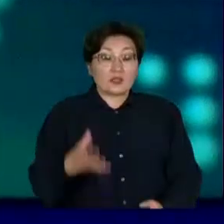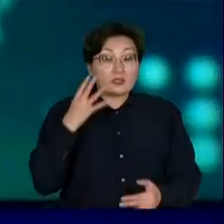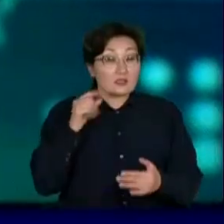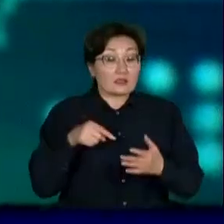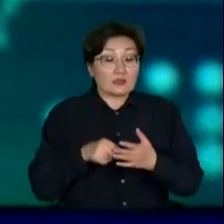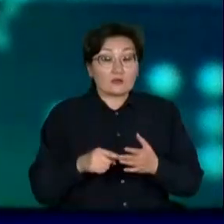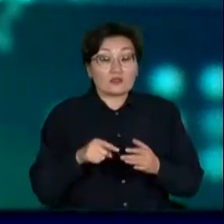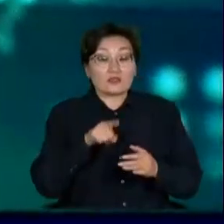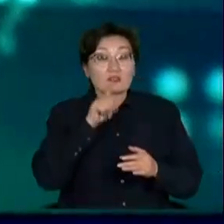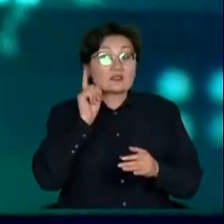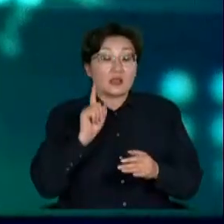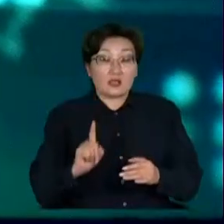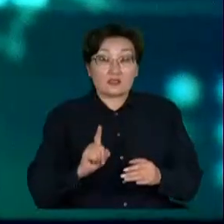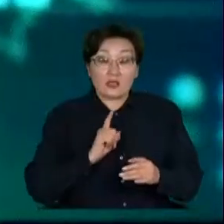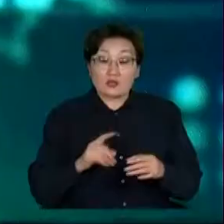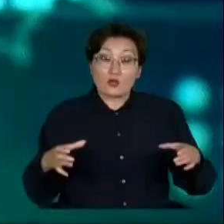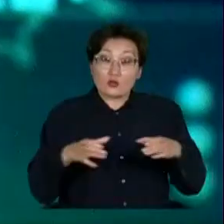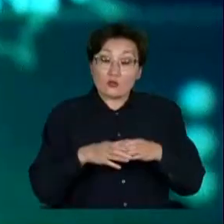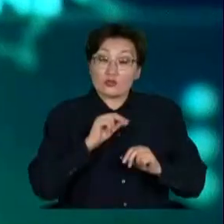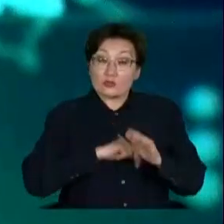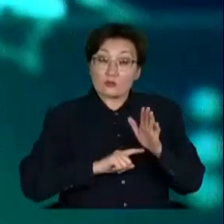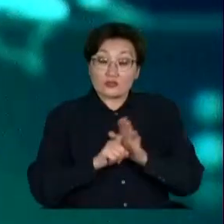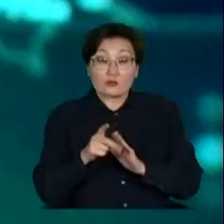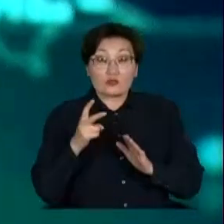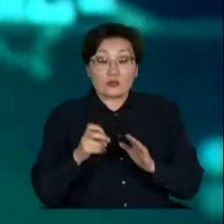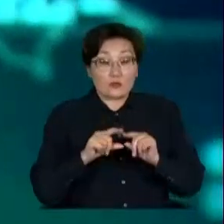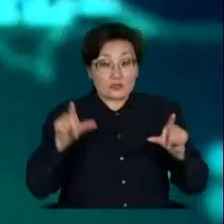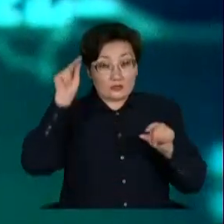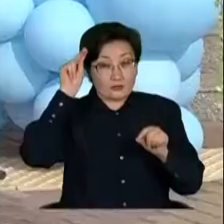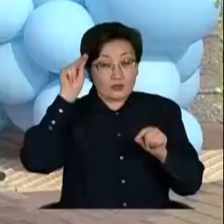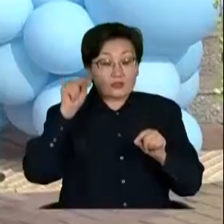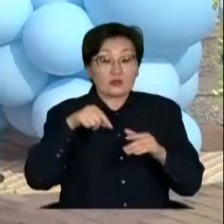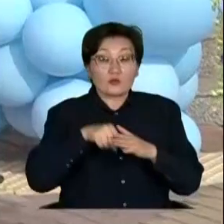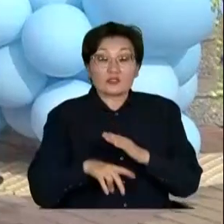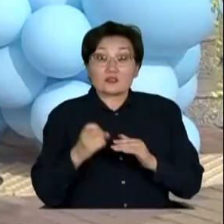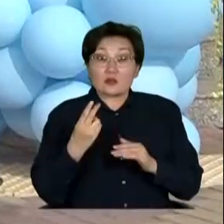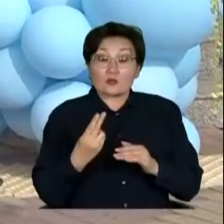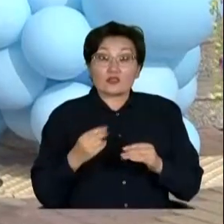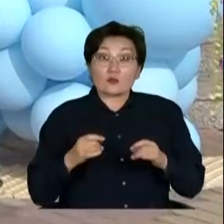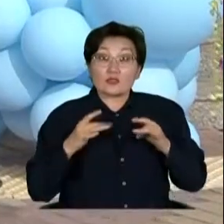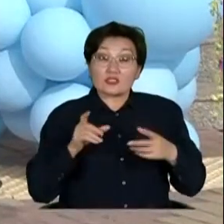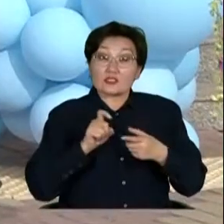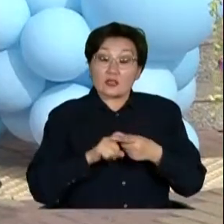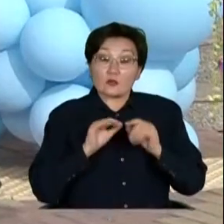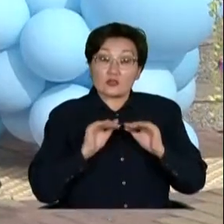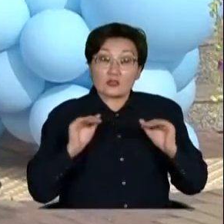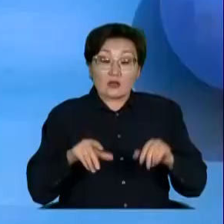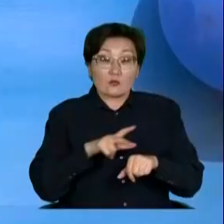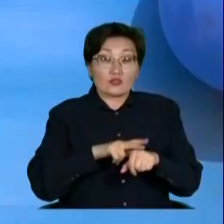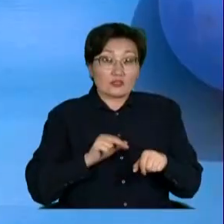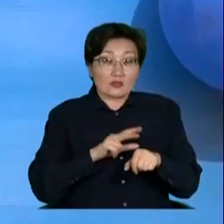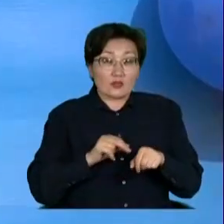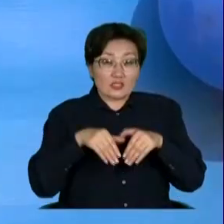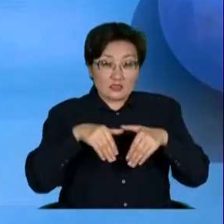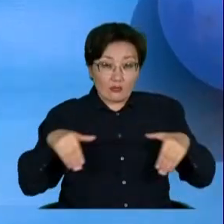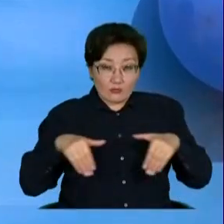Алматыда жас сақшы тобы құрылды. Наурызбай ауданының 200-ші мектеп гимназиясында ұлттық мерекеге орай оқушы полициялар сап